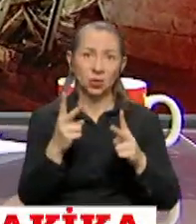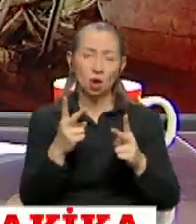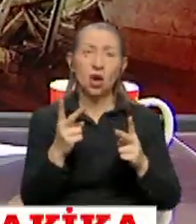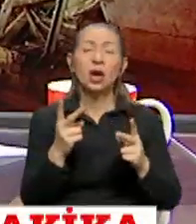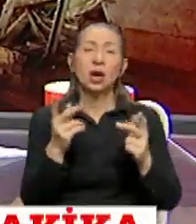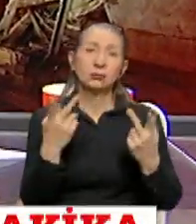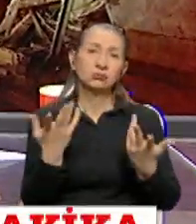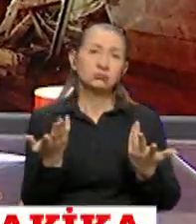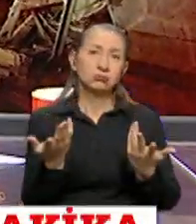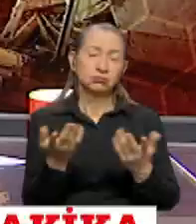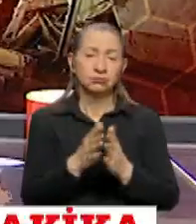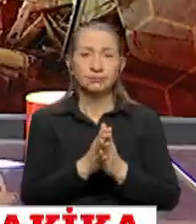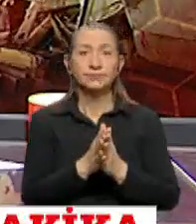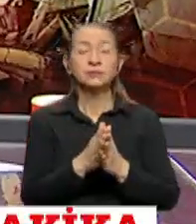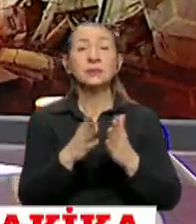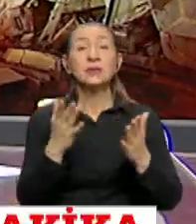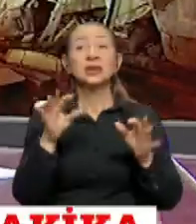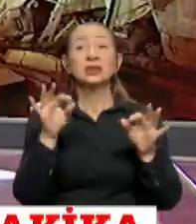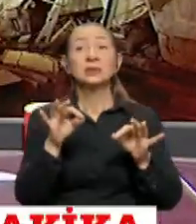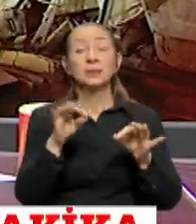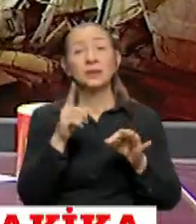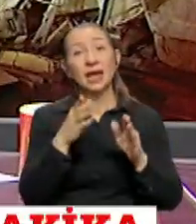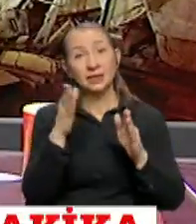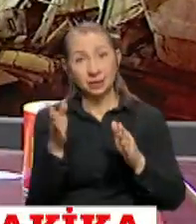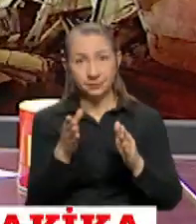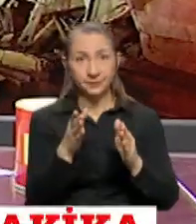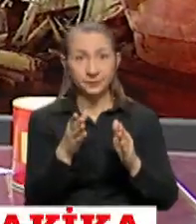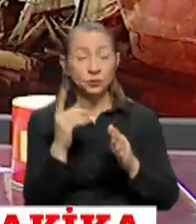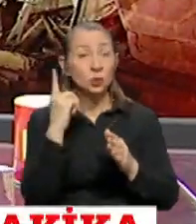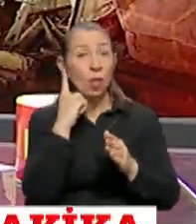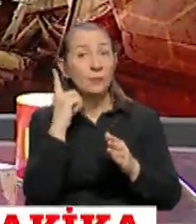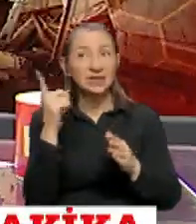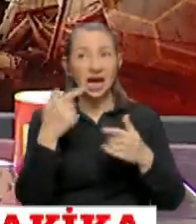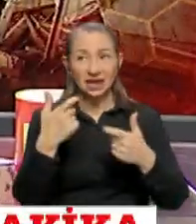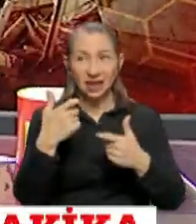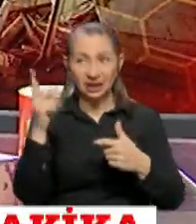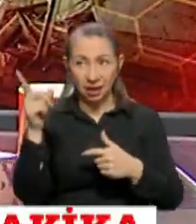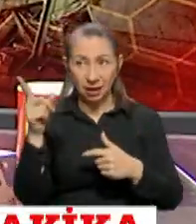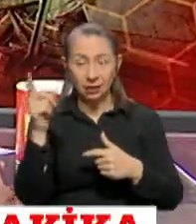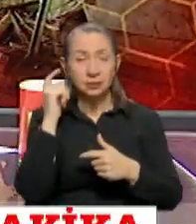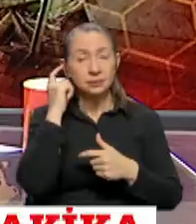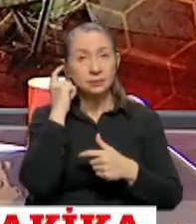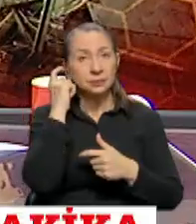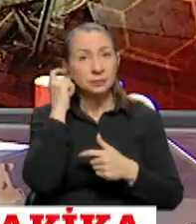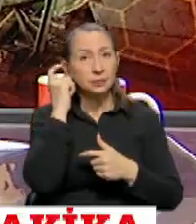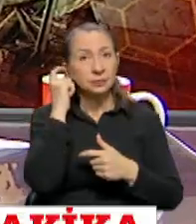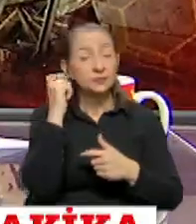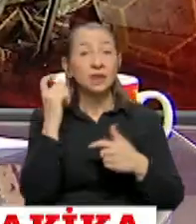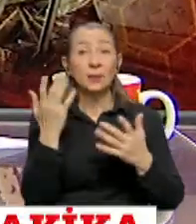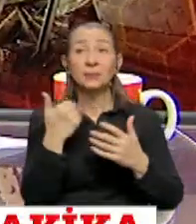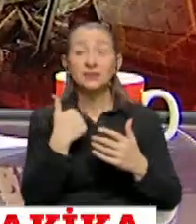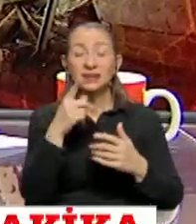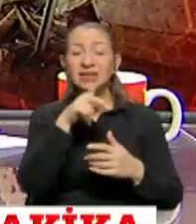yerine getirilebiliyor. Efendim şimdi bir yandan kulağımız Hatay'da ama biz